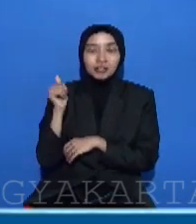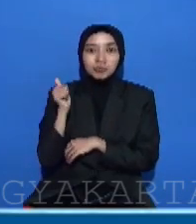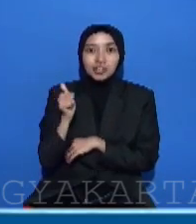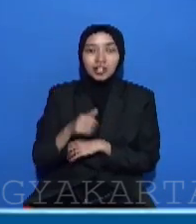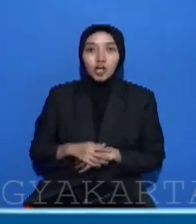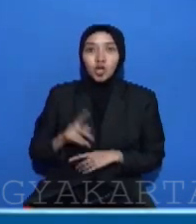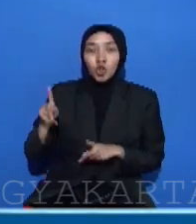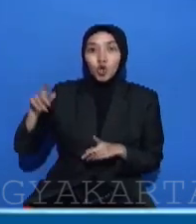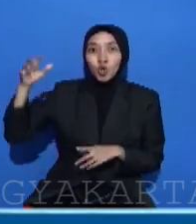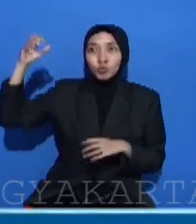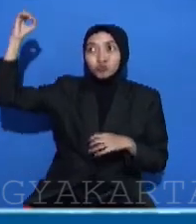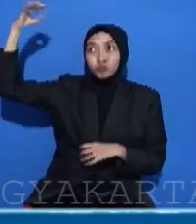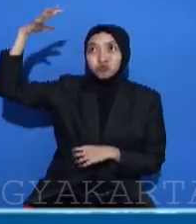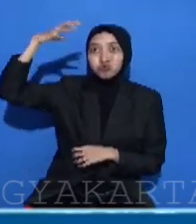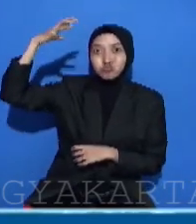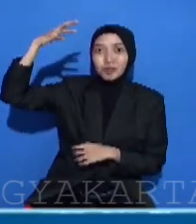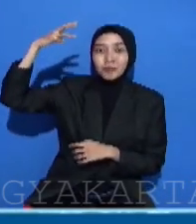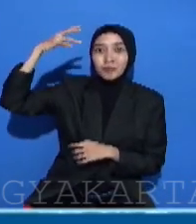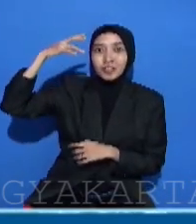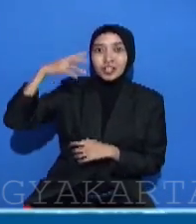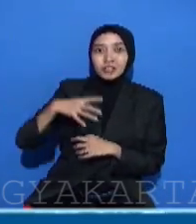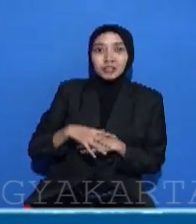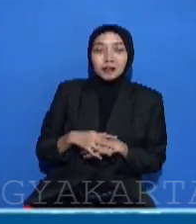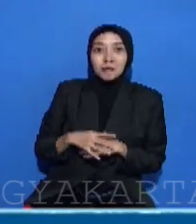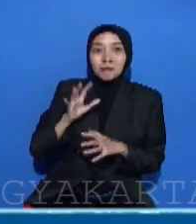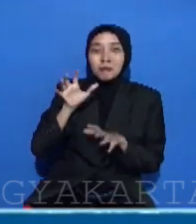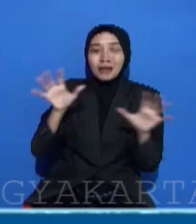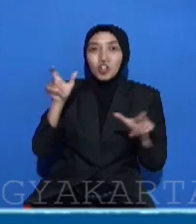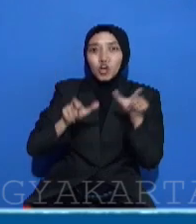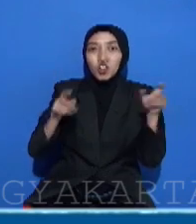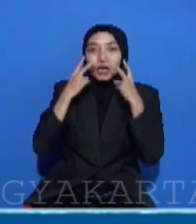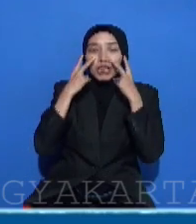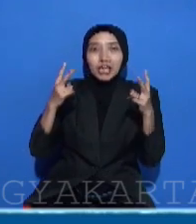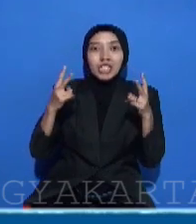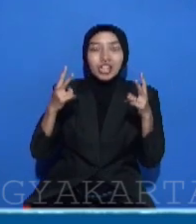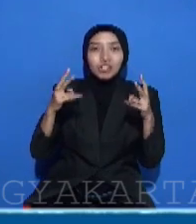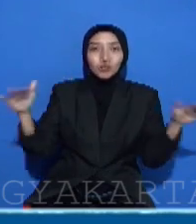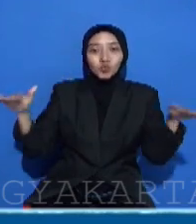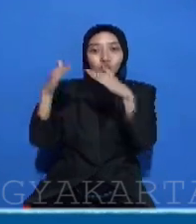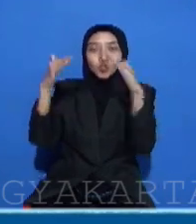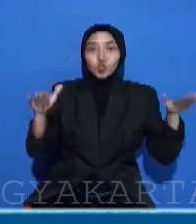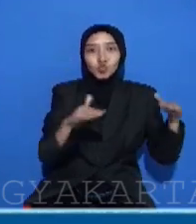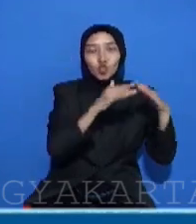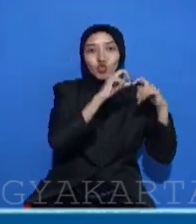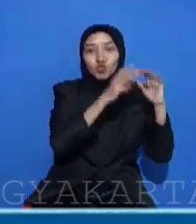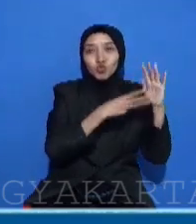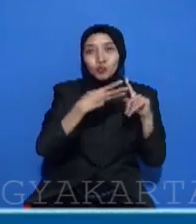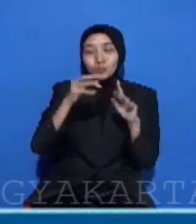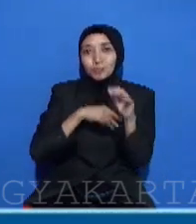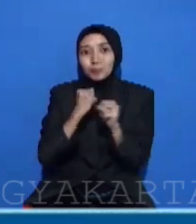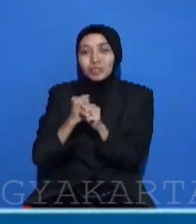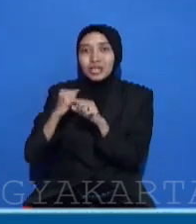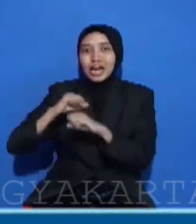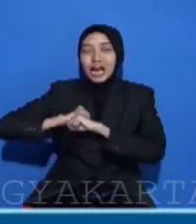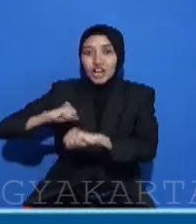cuaca nembi Padang mboten kasebut pedut para pelancong saget mirzanir di sumbing Sindoro andong Ungaran